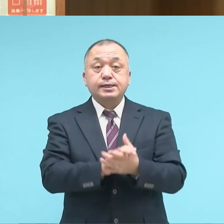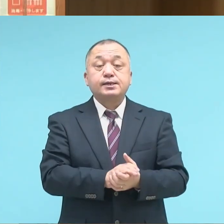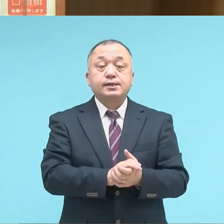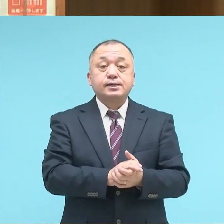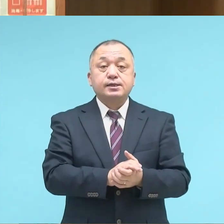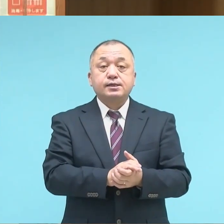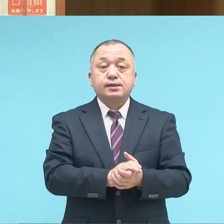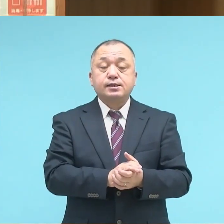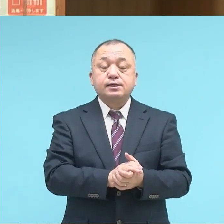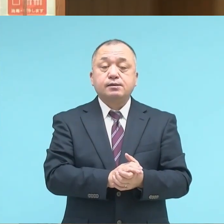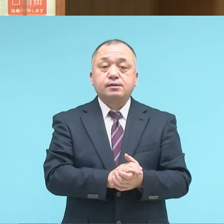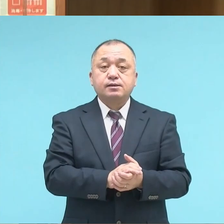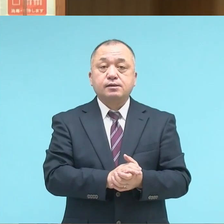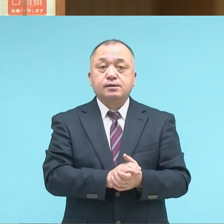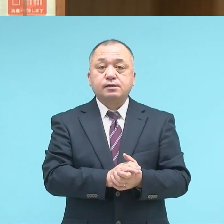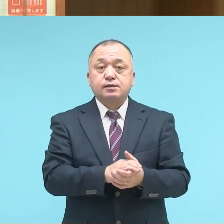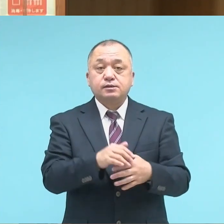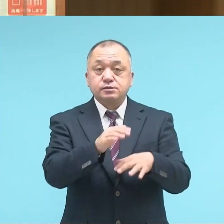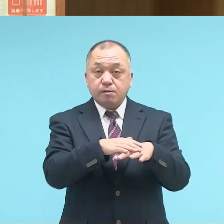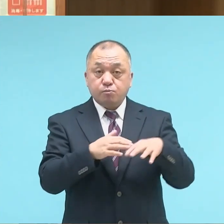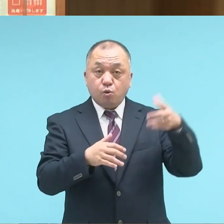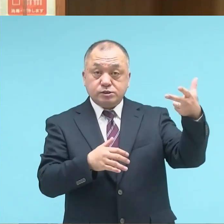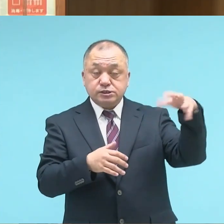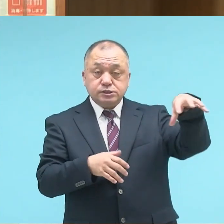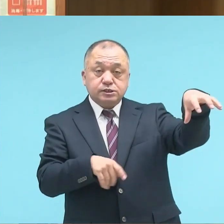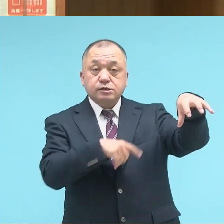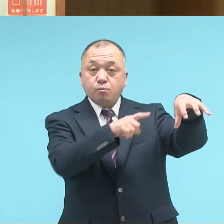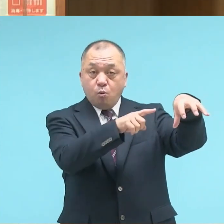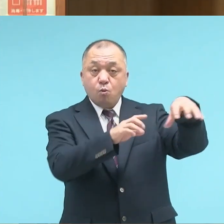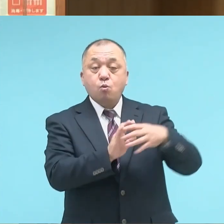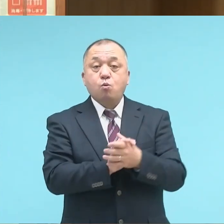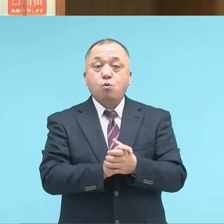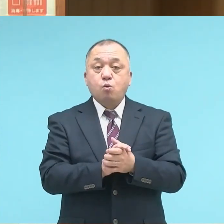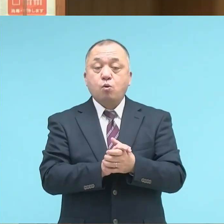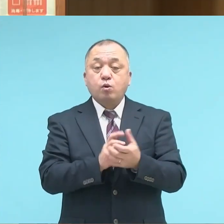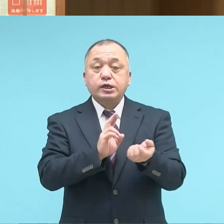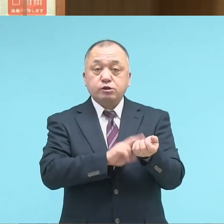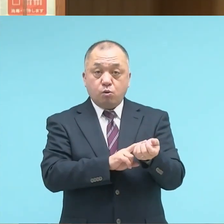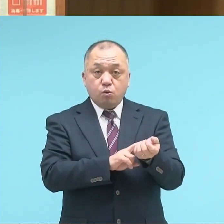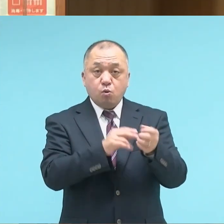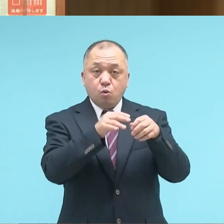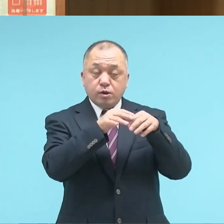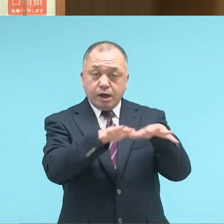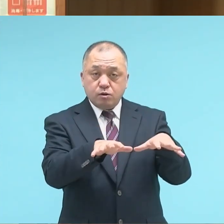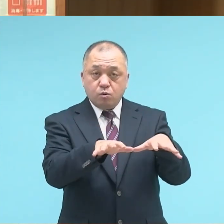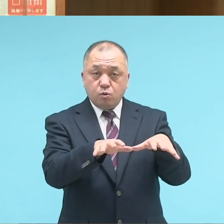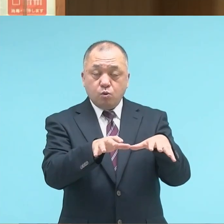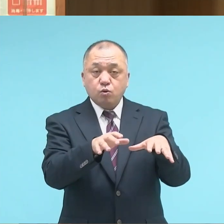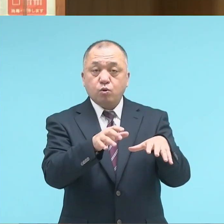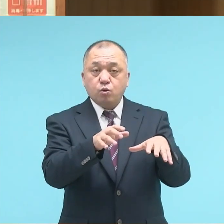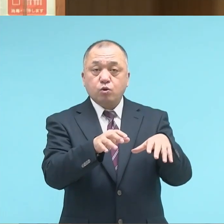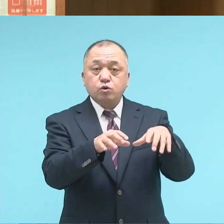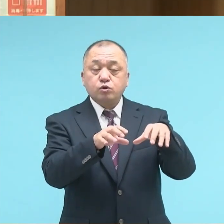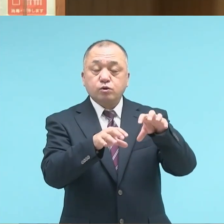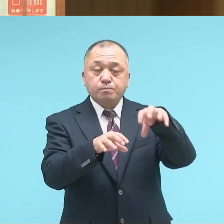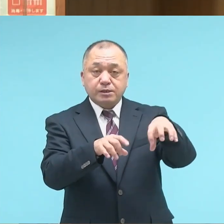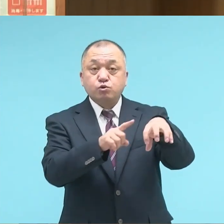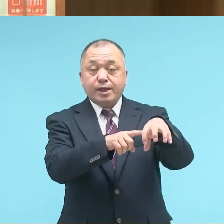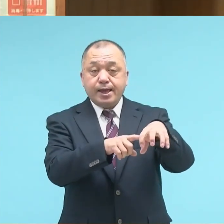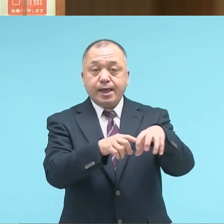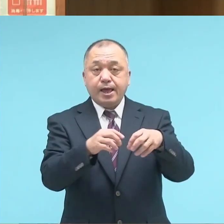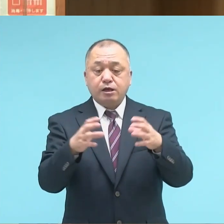げたように札幌市内でもですね、そういった医療機関における集団感染などがございまして、非